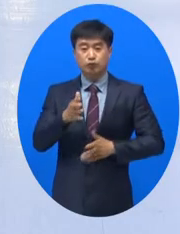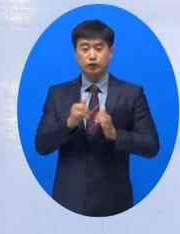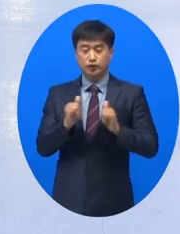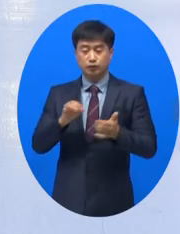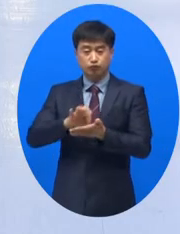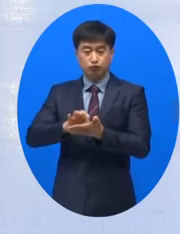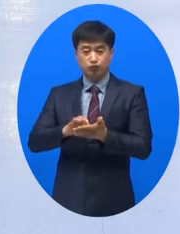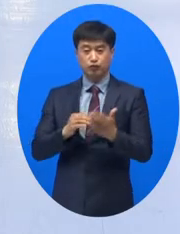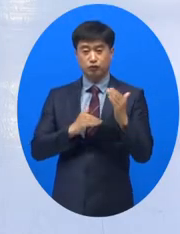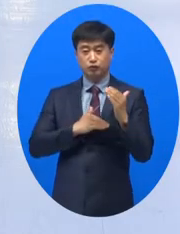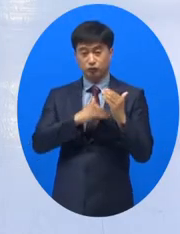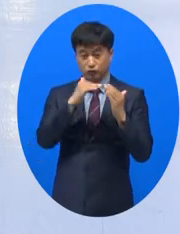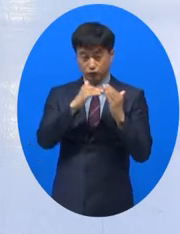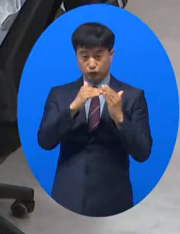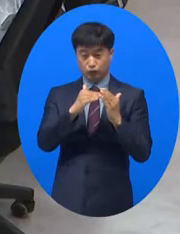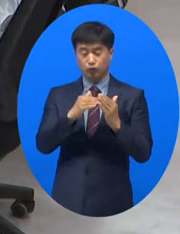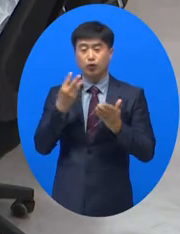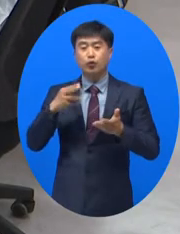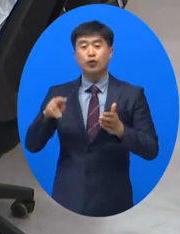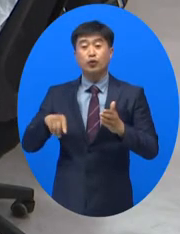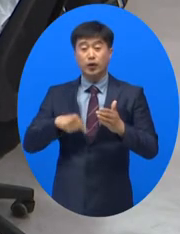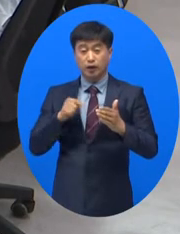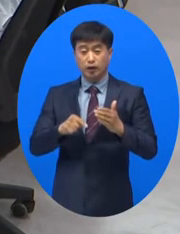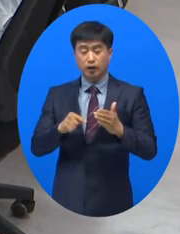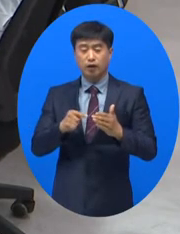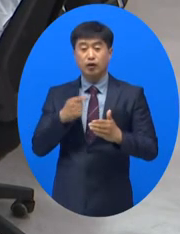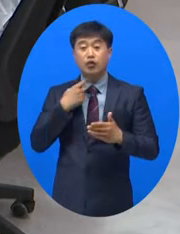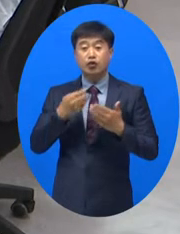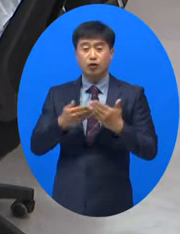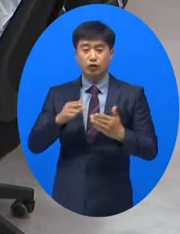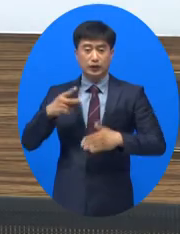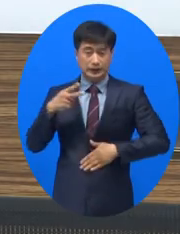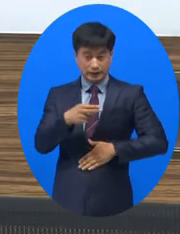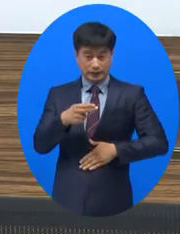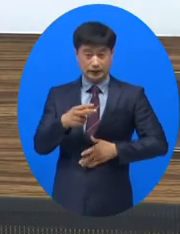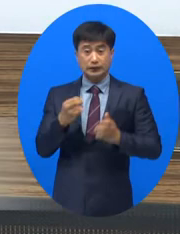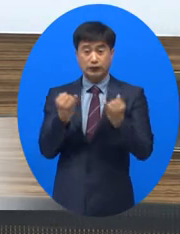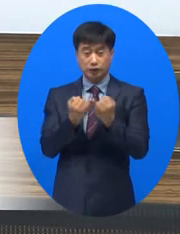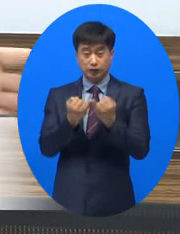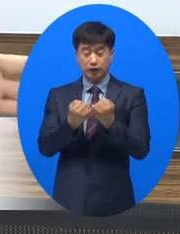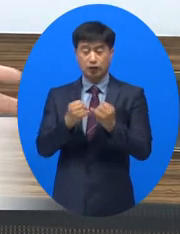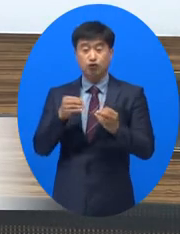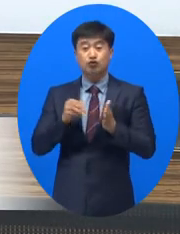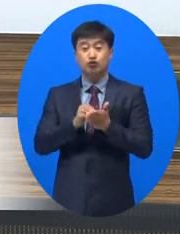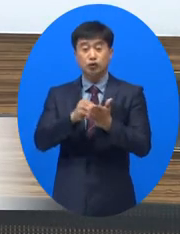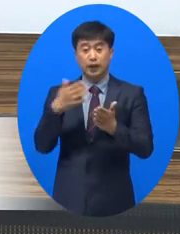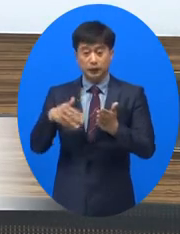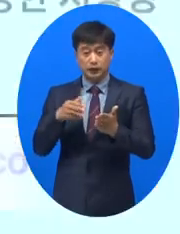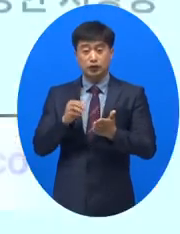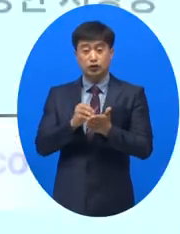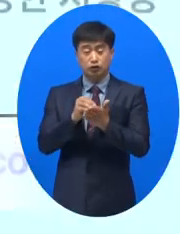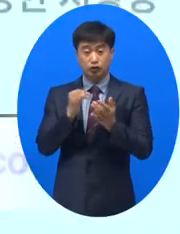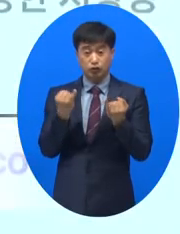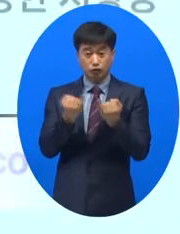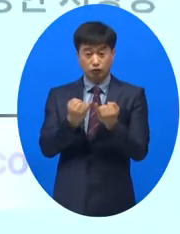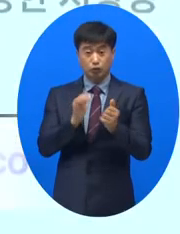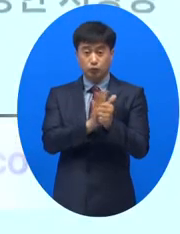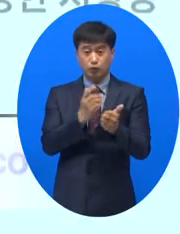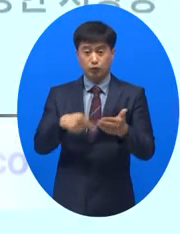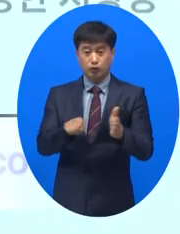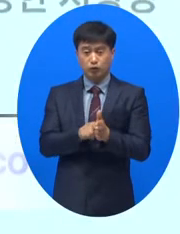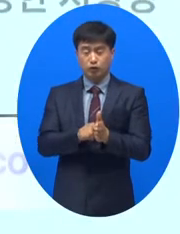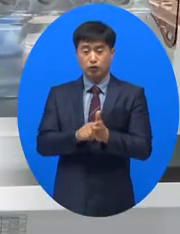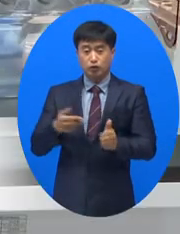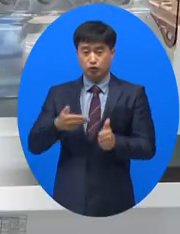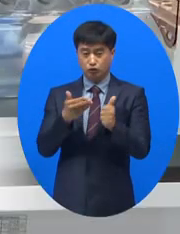전문 인력 수요도 충족하고 도내 경력단절 여성이나 미취업 여성의 취업을 돕기 위해 2019년부터 햇썹 전문 인력